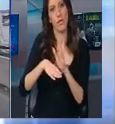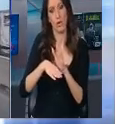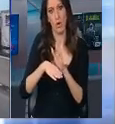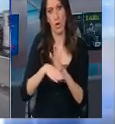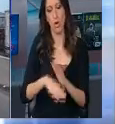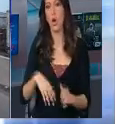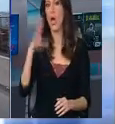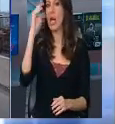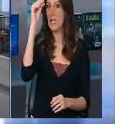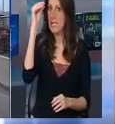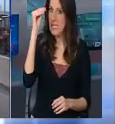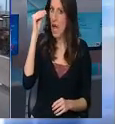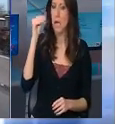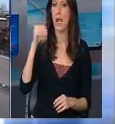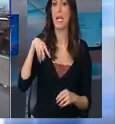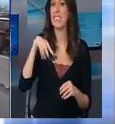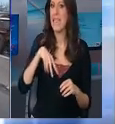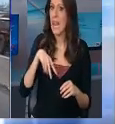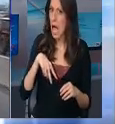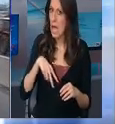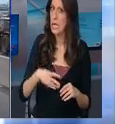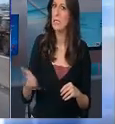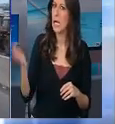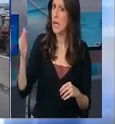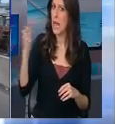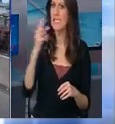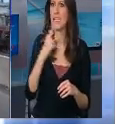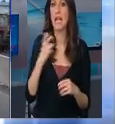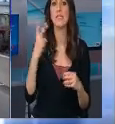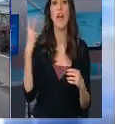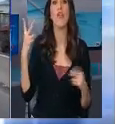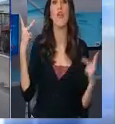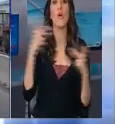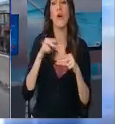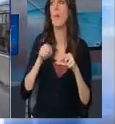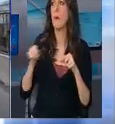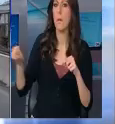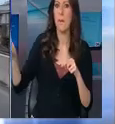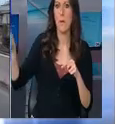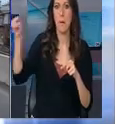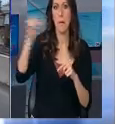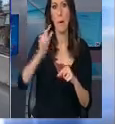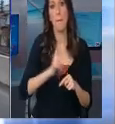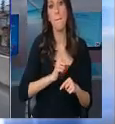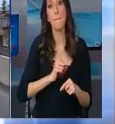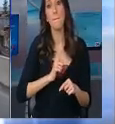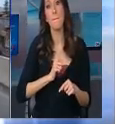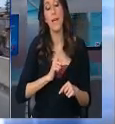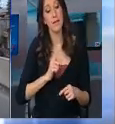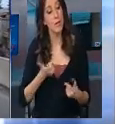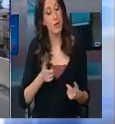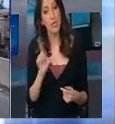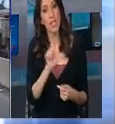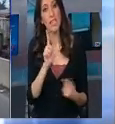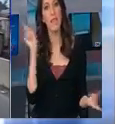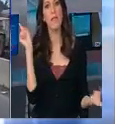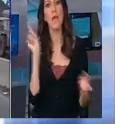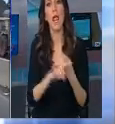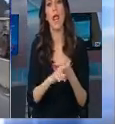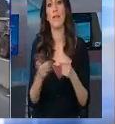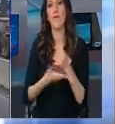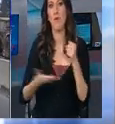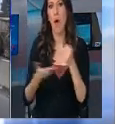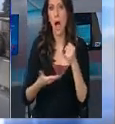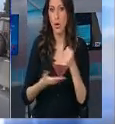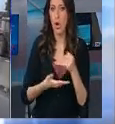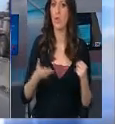άλλα 32 μπλόκα πάντως κρατούν στάση αναμονής εν ώψη της συνάντησης που θα έχει αντιπροσωπεία τους τη Δευτέρα στην Αθήνα με τους υπουργούς